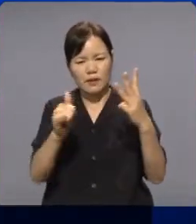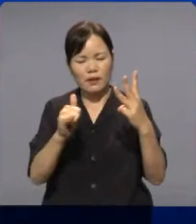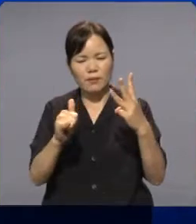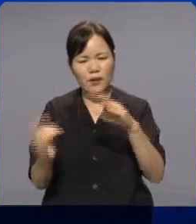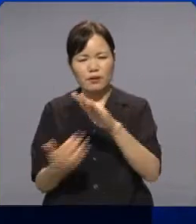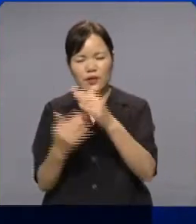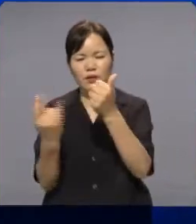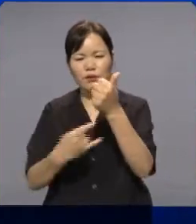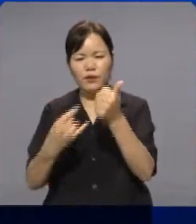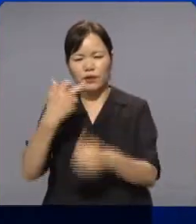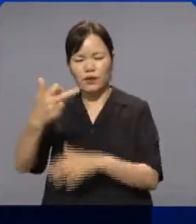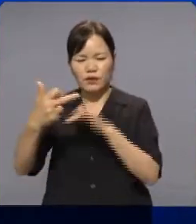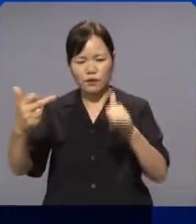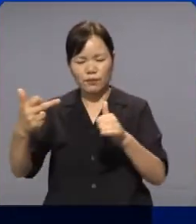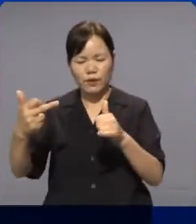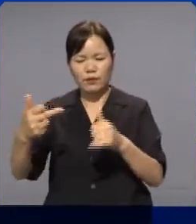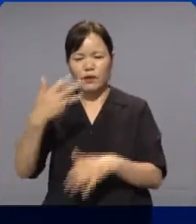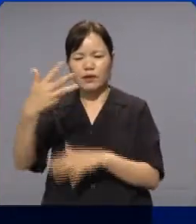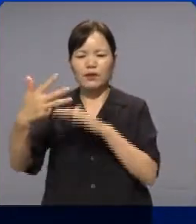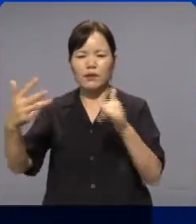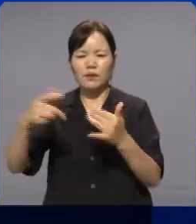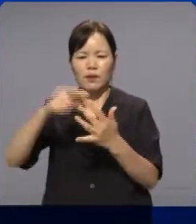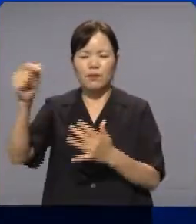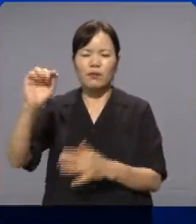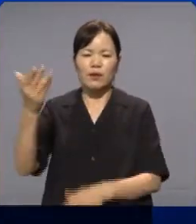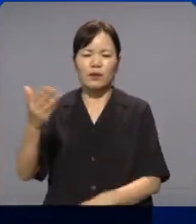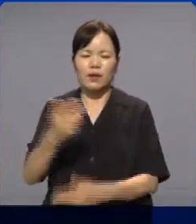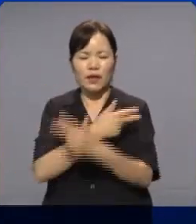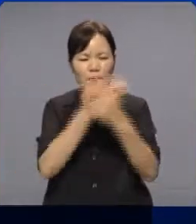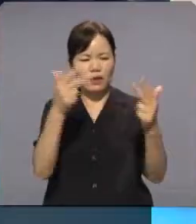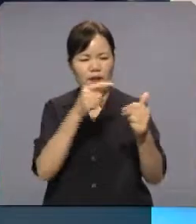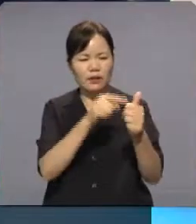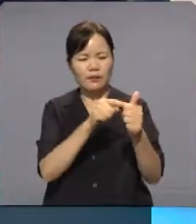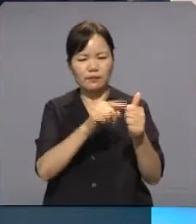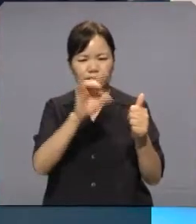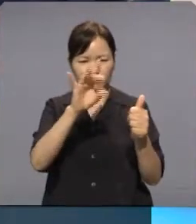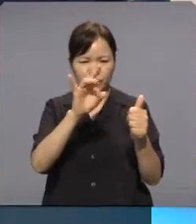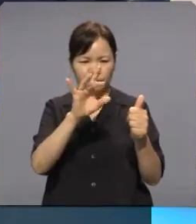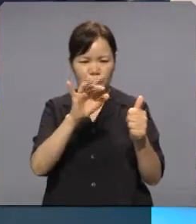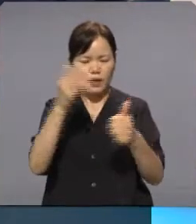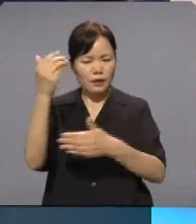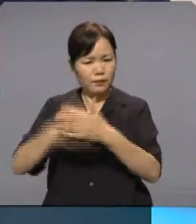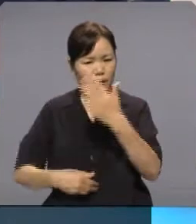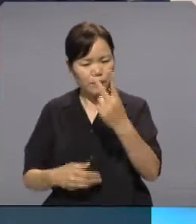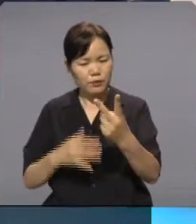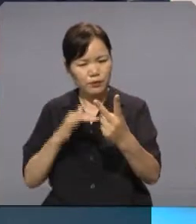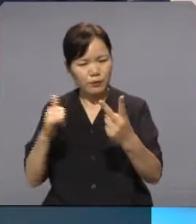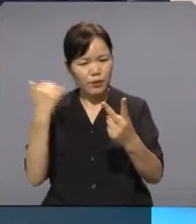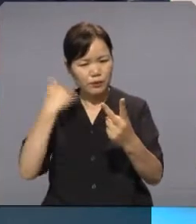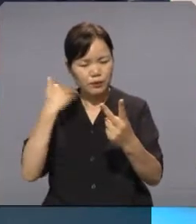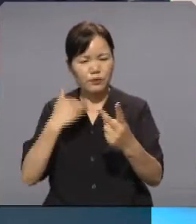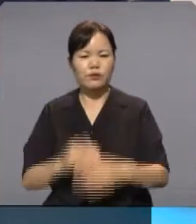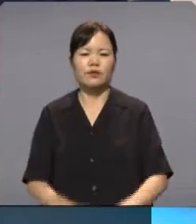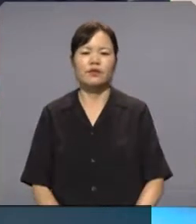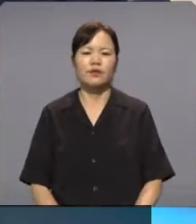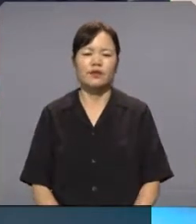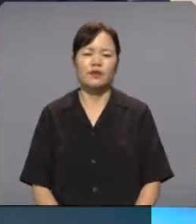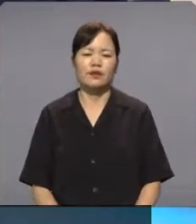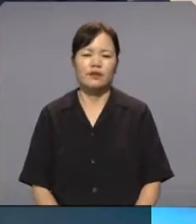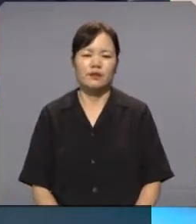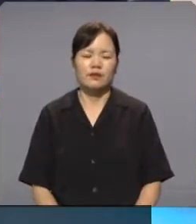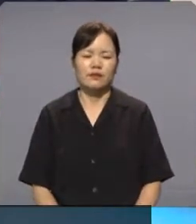되는데 일단 이재명 의원이 한 자리는 차지한 것으로 보이고 남은 두 자리는 7명 중에 누굴지 한번 예상을